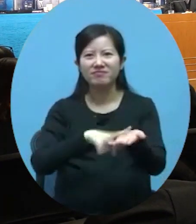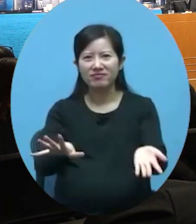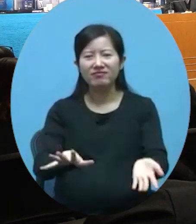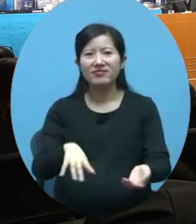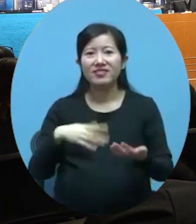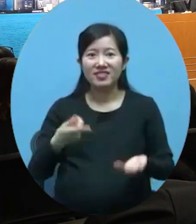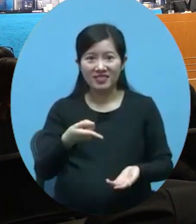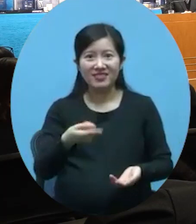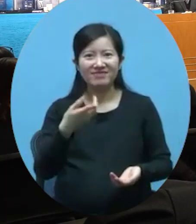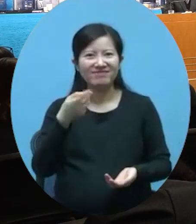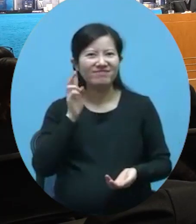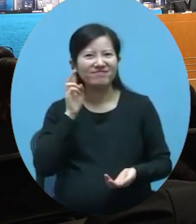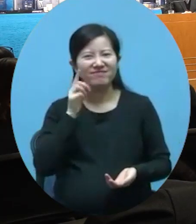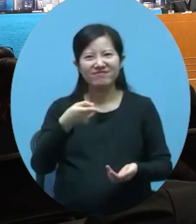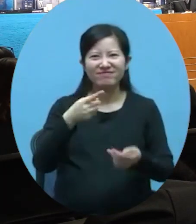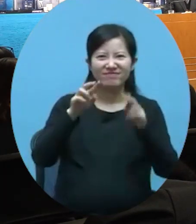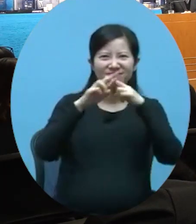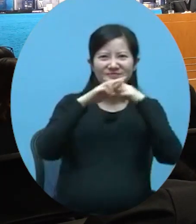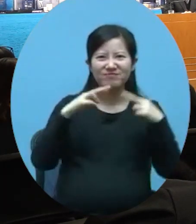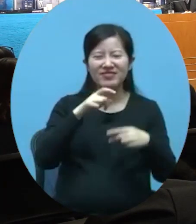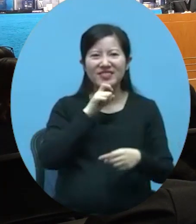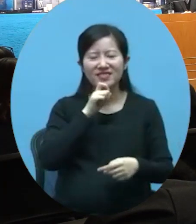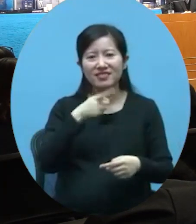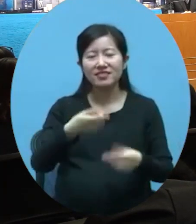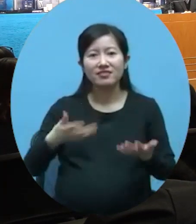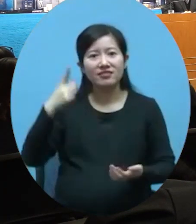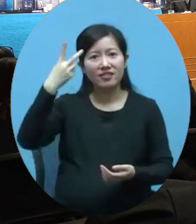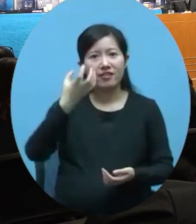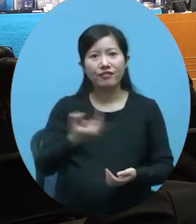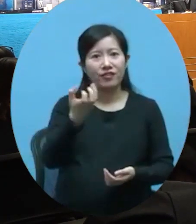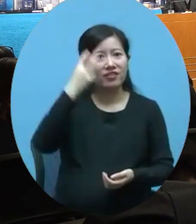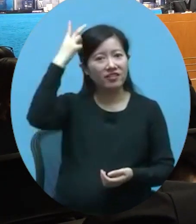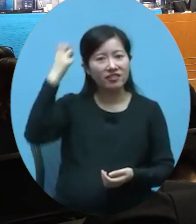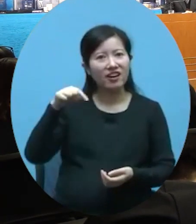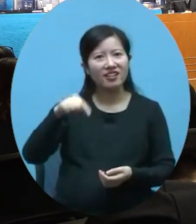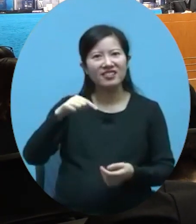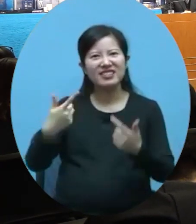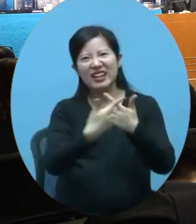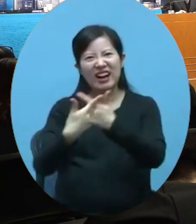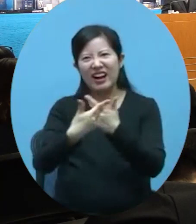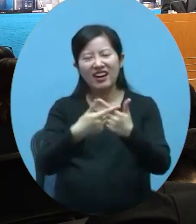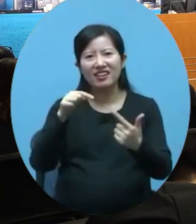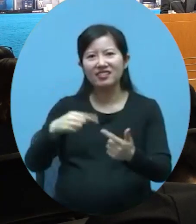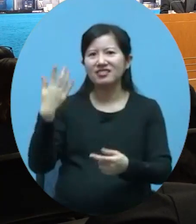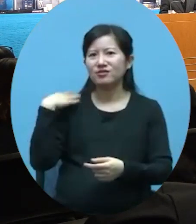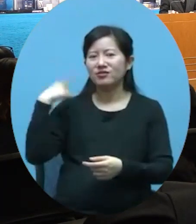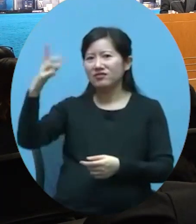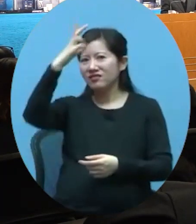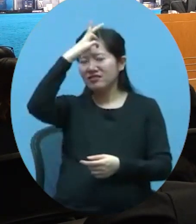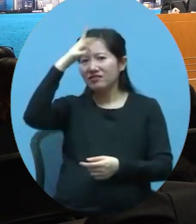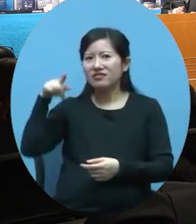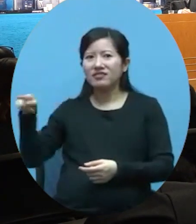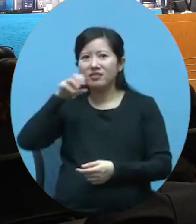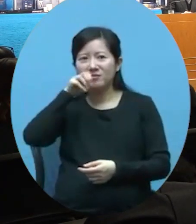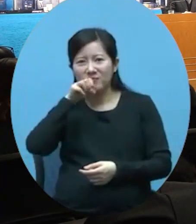你們透明度低那麼想問一下現在盡陽川的爭拗那裡其實政府在事前的講解和諮詢你們覺得